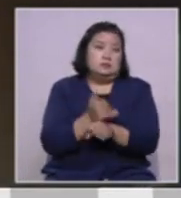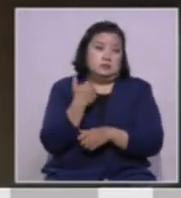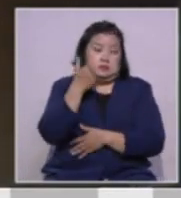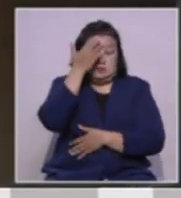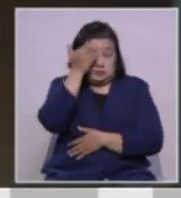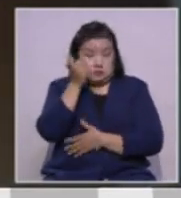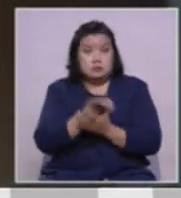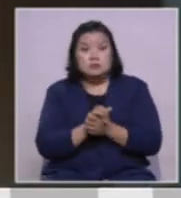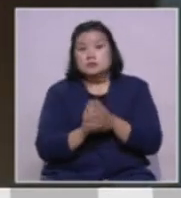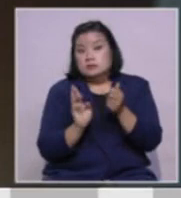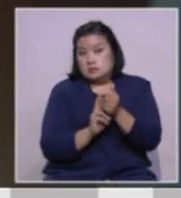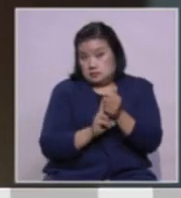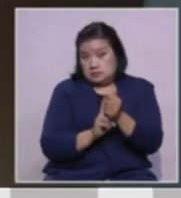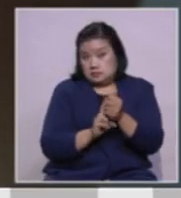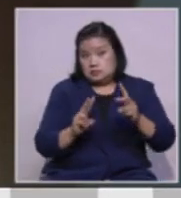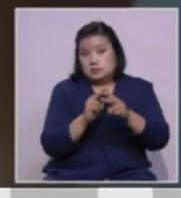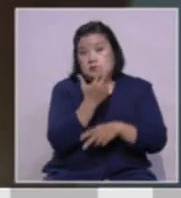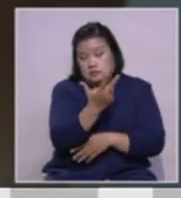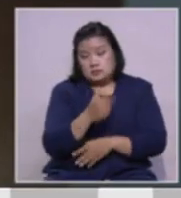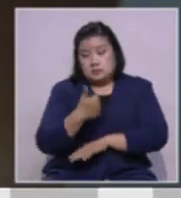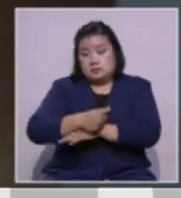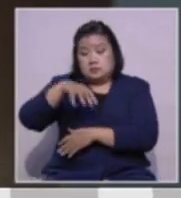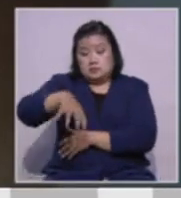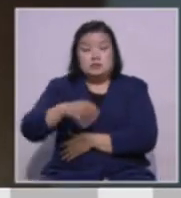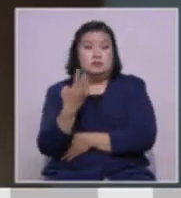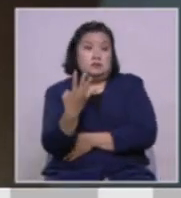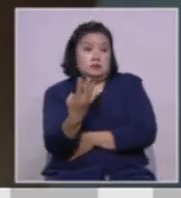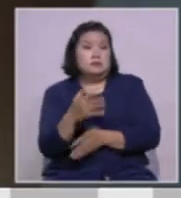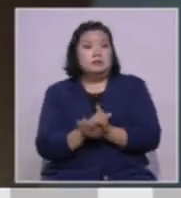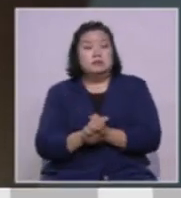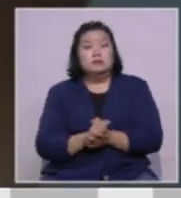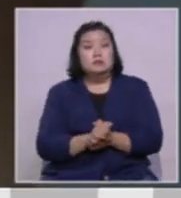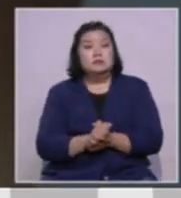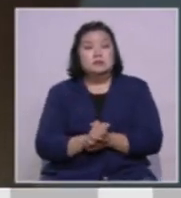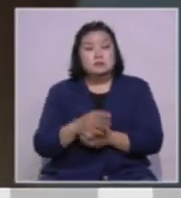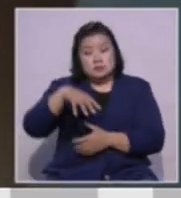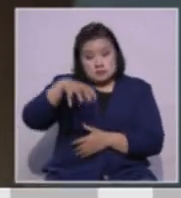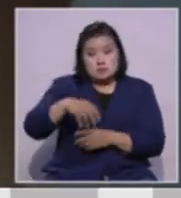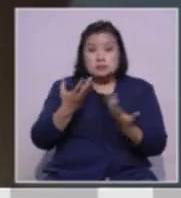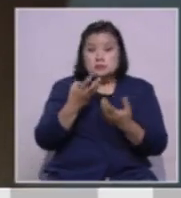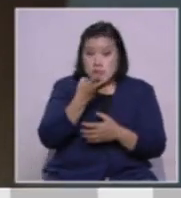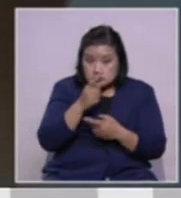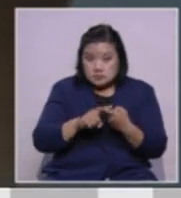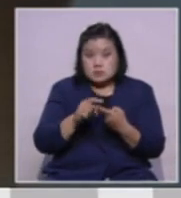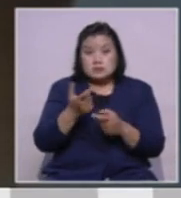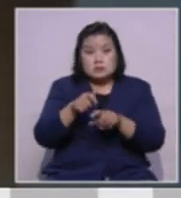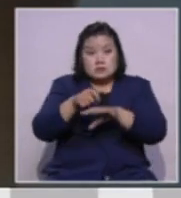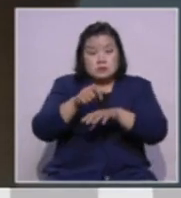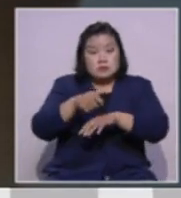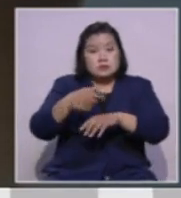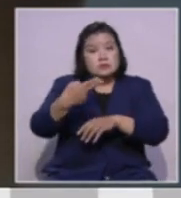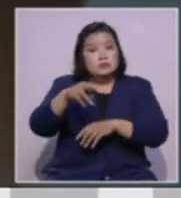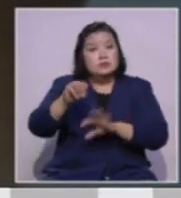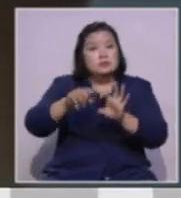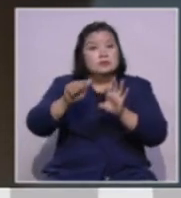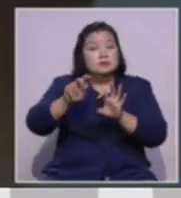รองปลัดกระทรวง3คนอธิบดี4คนนะฮะอธิบดีนี่คือกรมการข้าวกรมหม่อนไหมกรมประมงแล้วก็เลขาธิการส